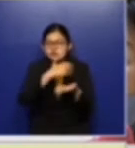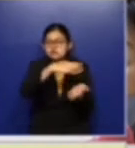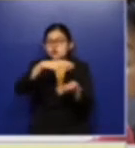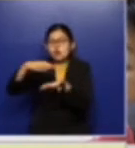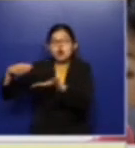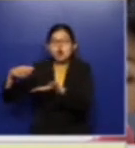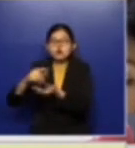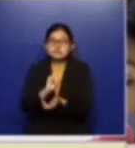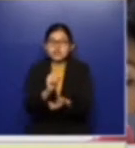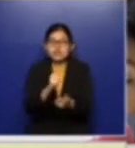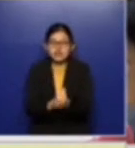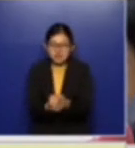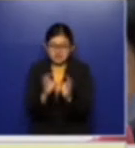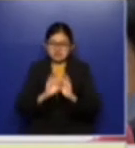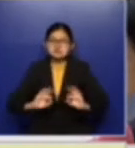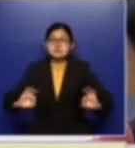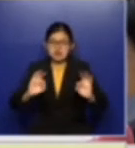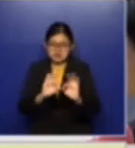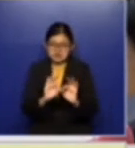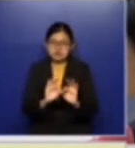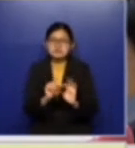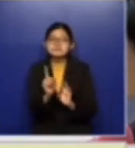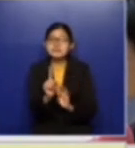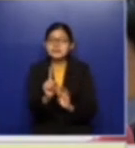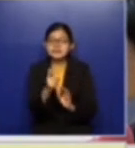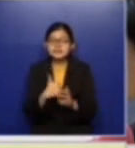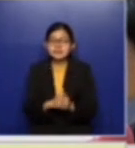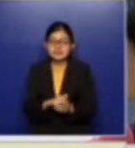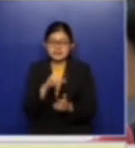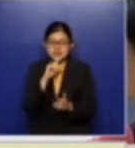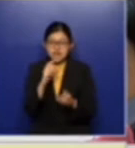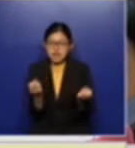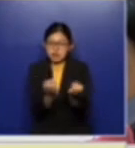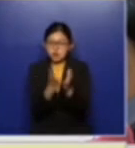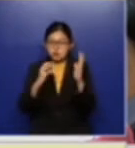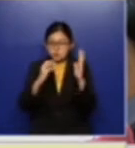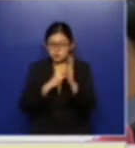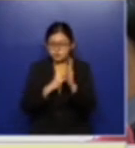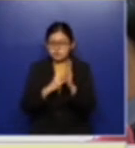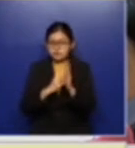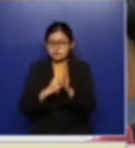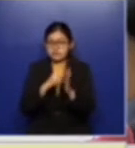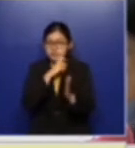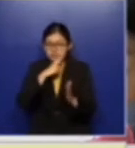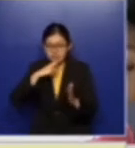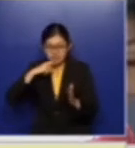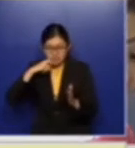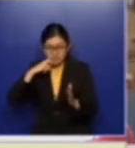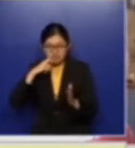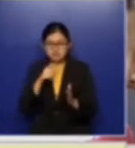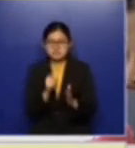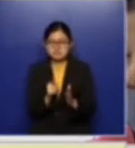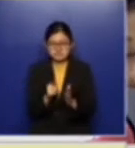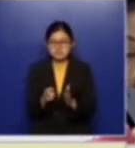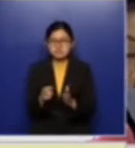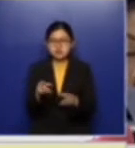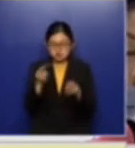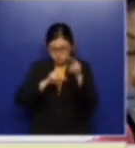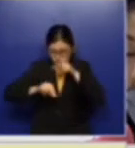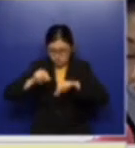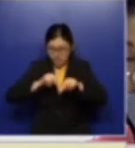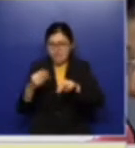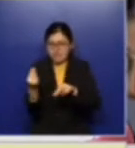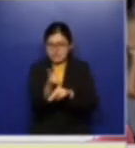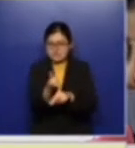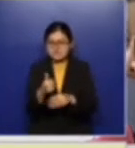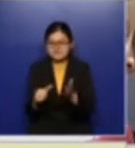การสำคัญอีกประการหนึ่งคือภัยแล้งภาคกลางเป็นเรื่องเร่งด่วนที่จะต้องดูแลแก้ไขท่